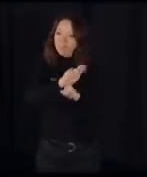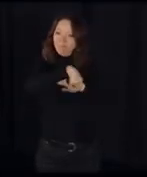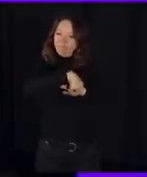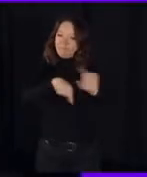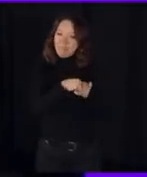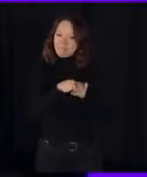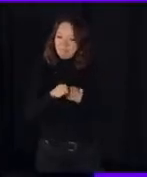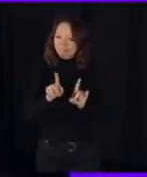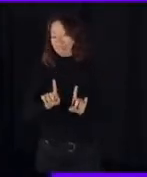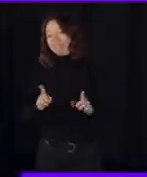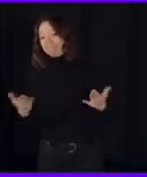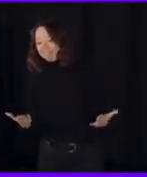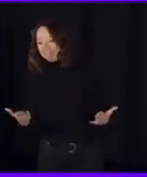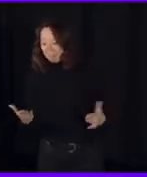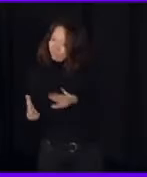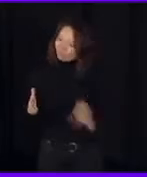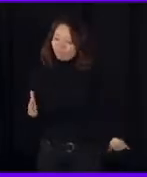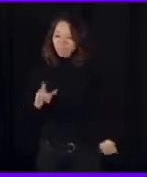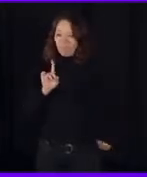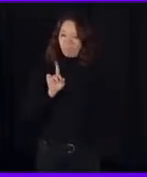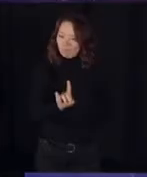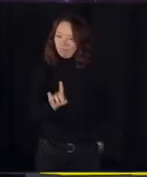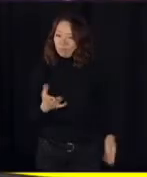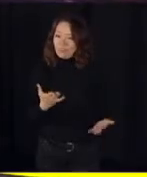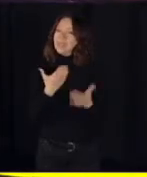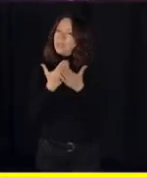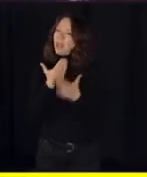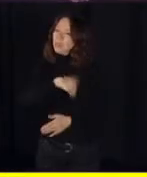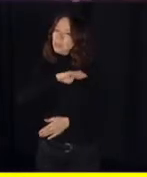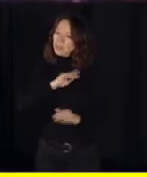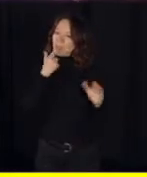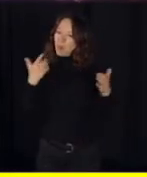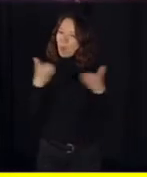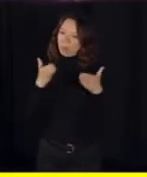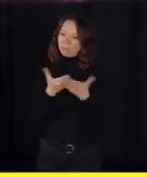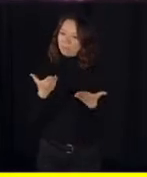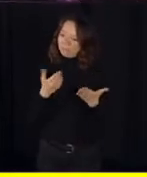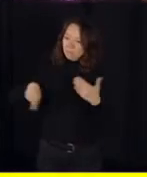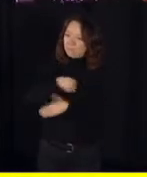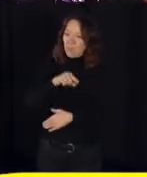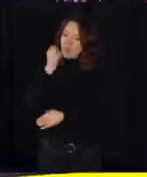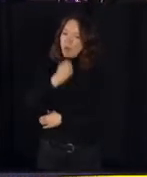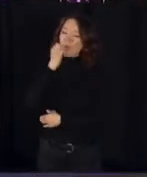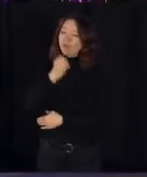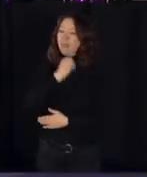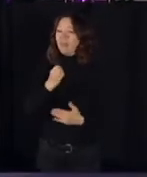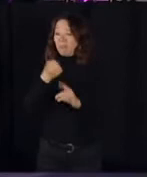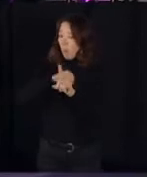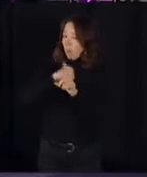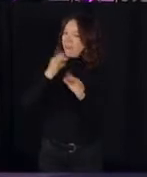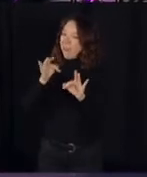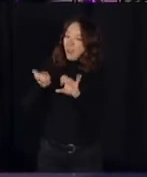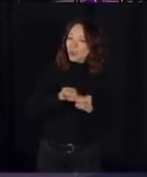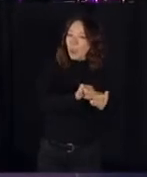le même projet. Cette responsabilité, elle est collective, elle est tous les jours, Elle est ce combat de la sororité, sans doute, mais elle est aussi